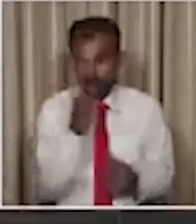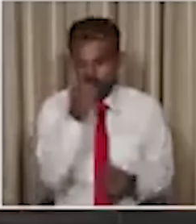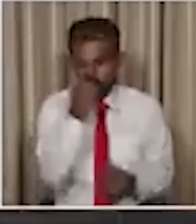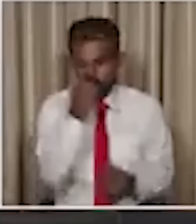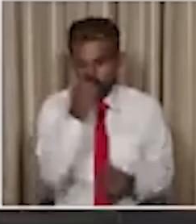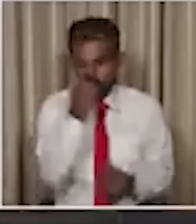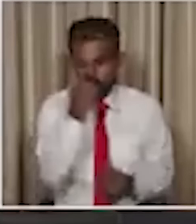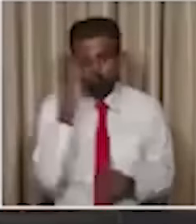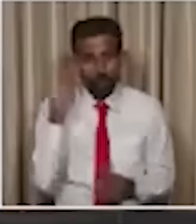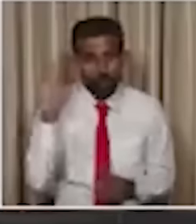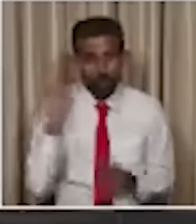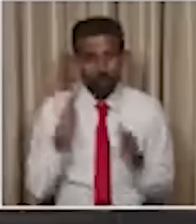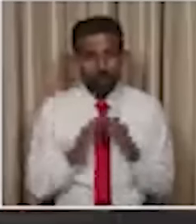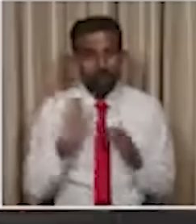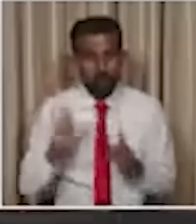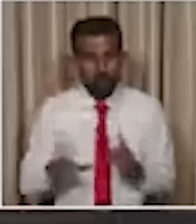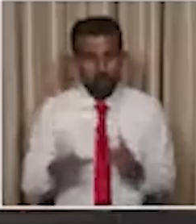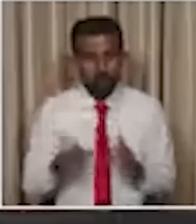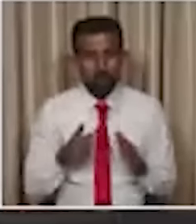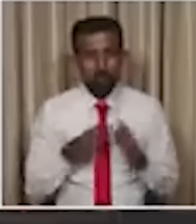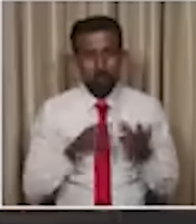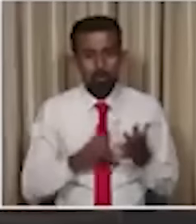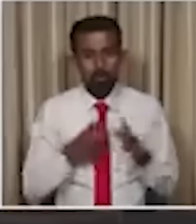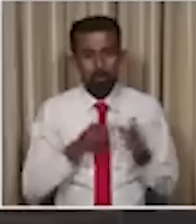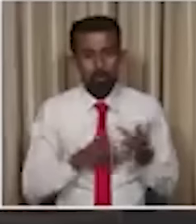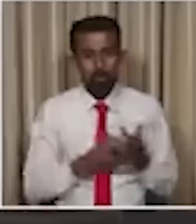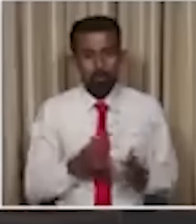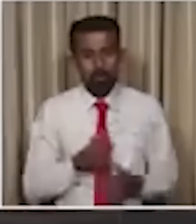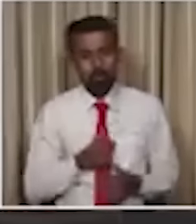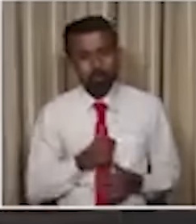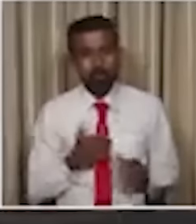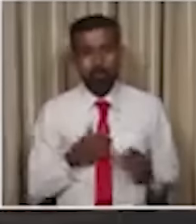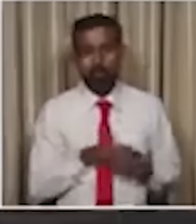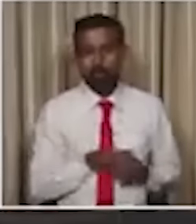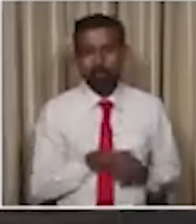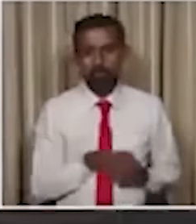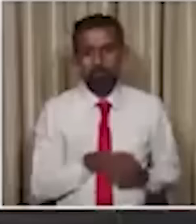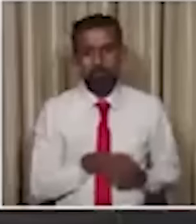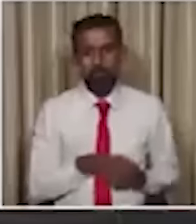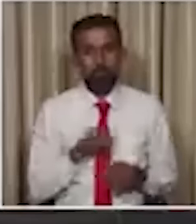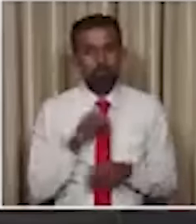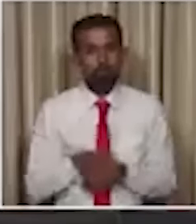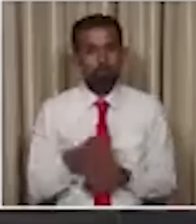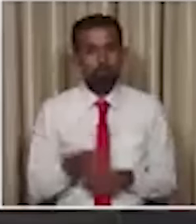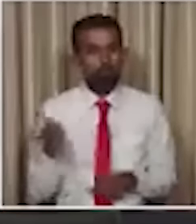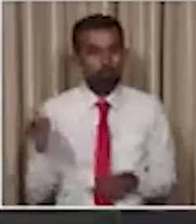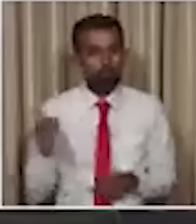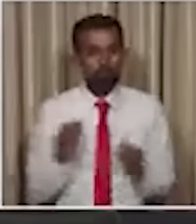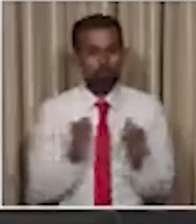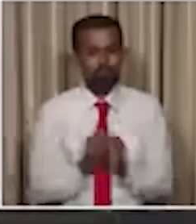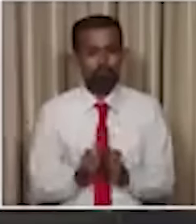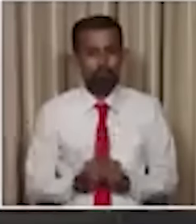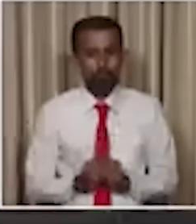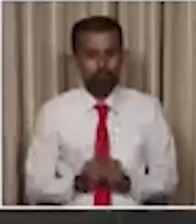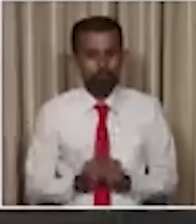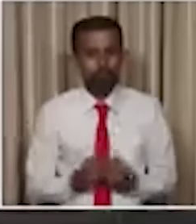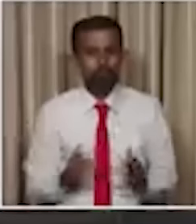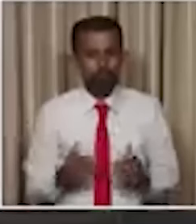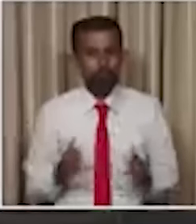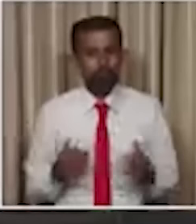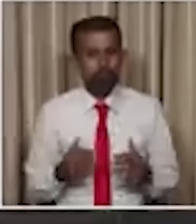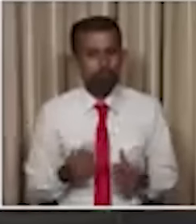සිටින පදිංචි සිටි බවත් IS මතවාදයට නැඹුරුව කටයුතු කරන බවට හඳුනාගෙන ඔහුගේ ක්‍රියාකාරීත්වය පිළිබඳ